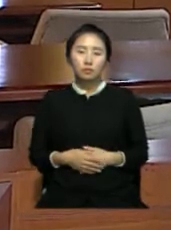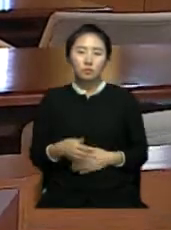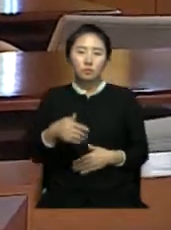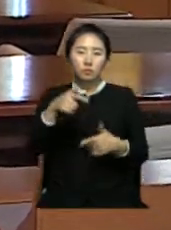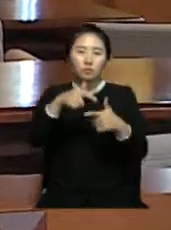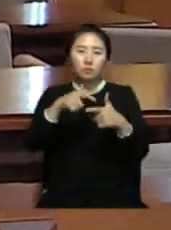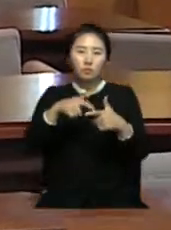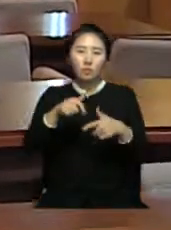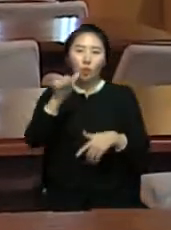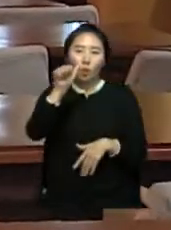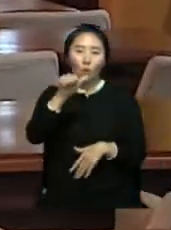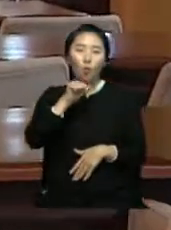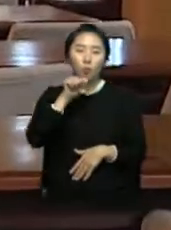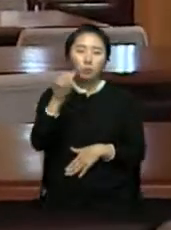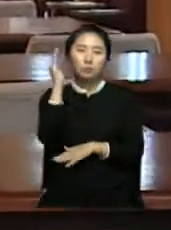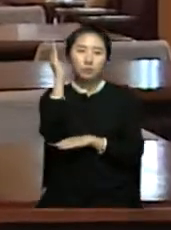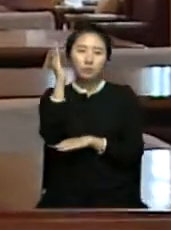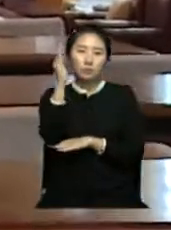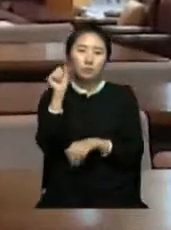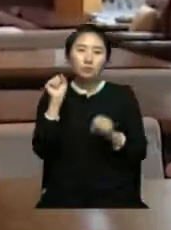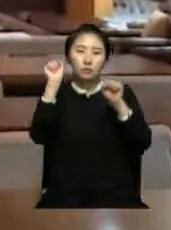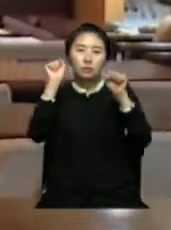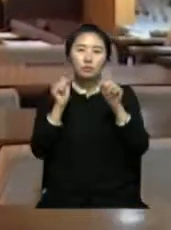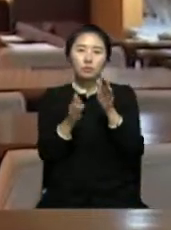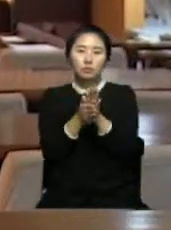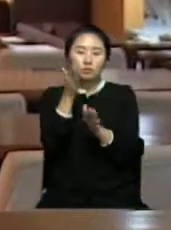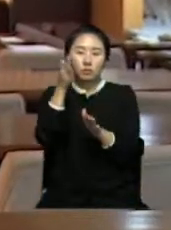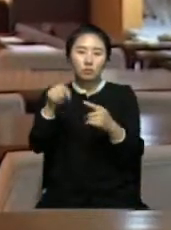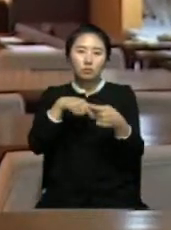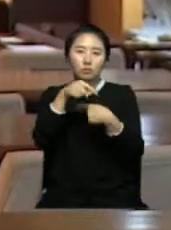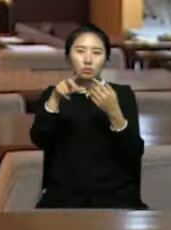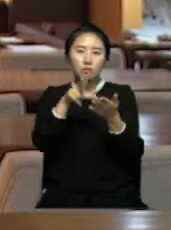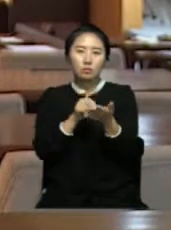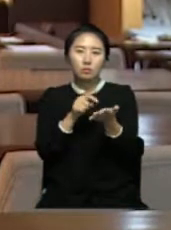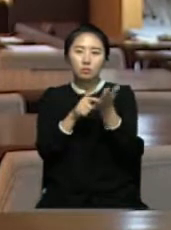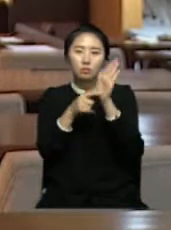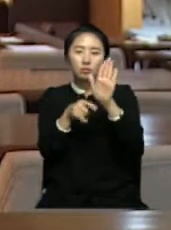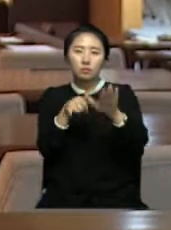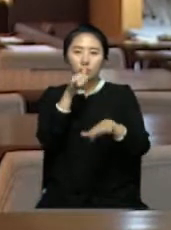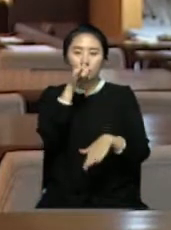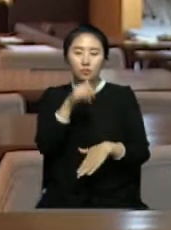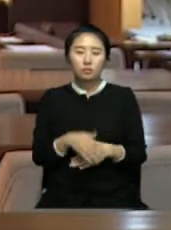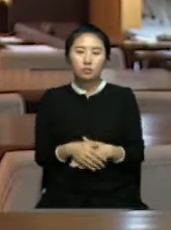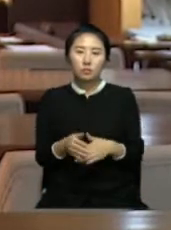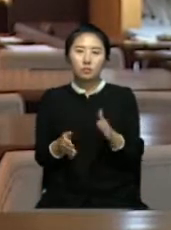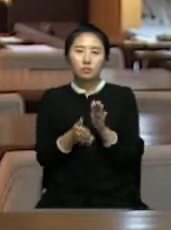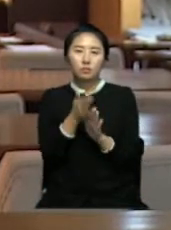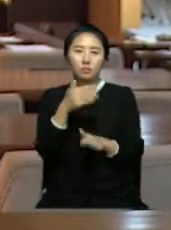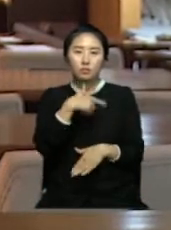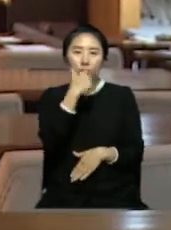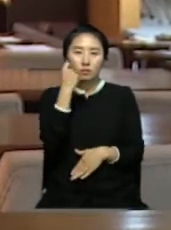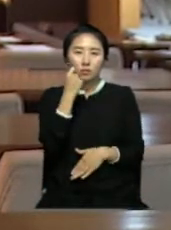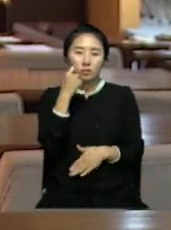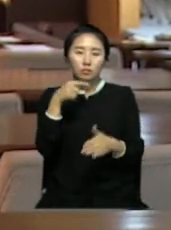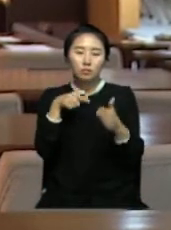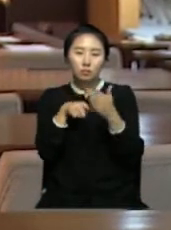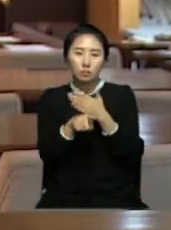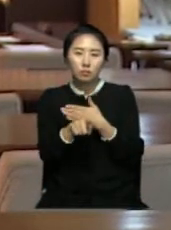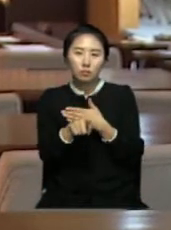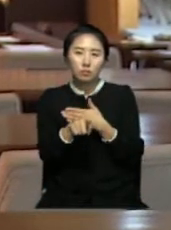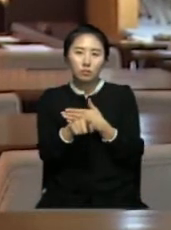강남구의 5분 발언에서 는 구립 체육시설의 운영상 문제점이 제기 됐습니다 어 시설이 턱없이 부족할 뿐만 아니라